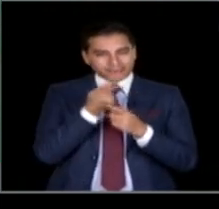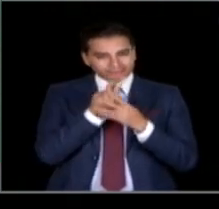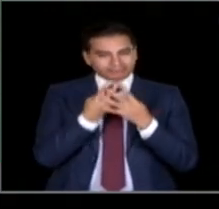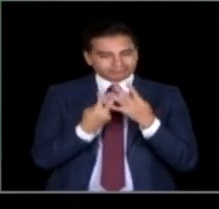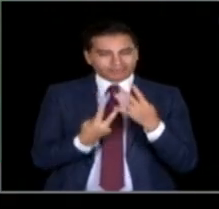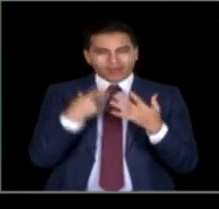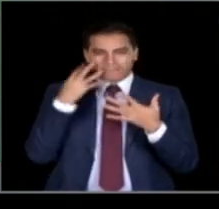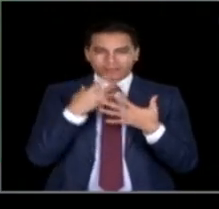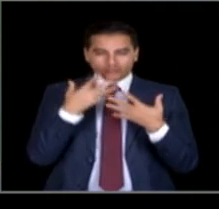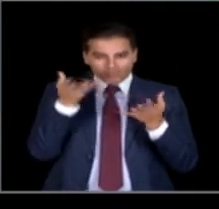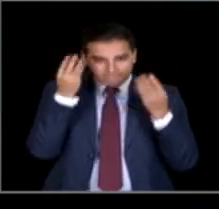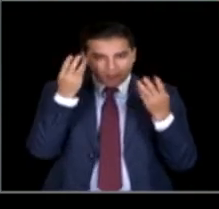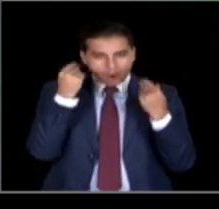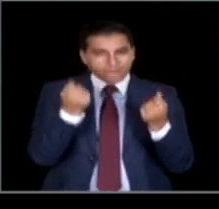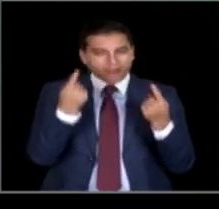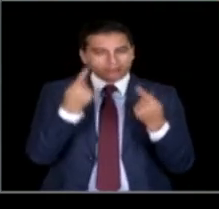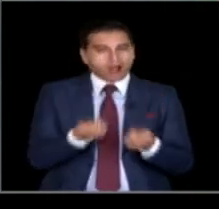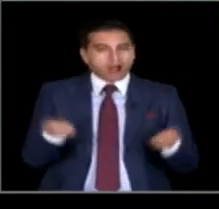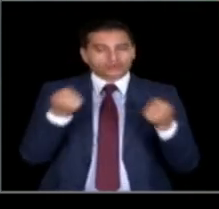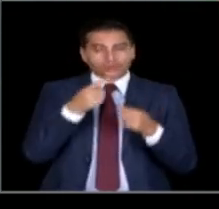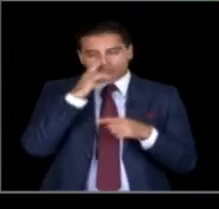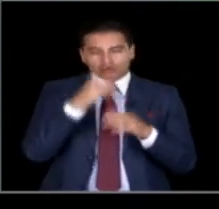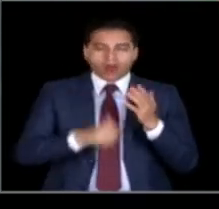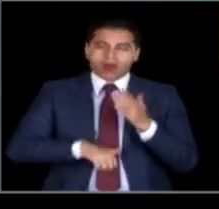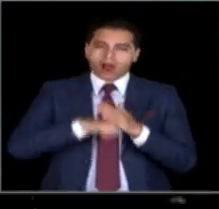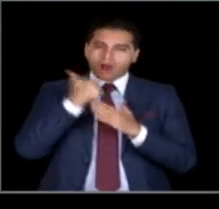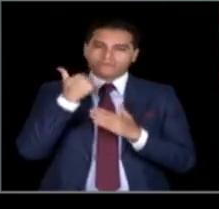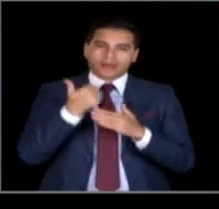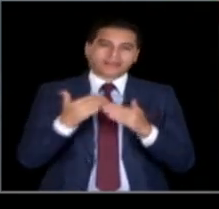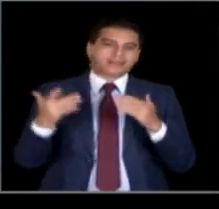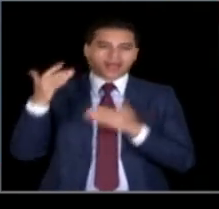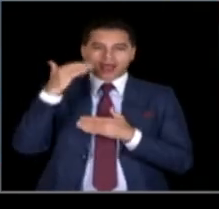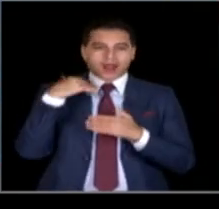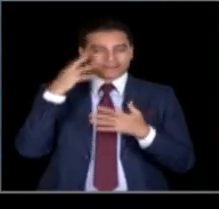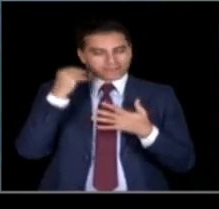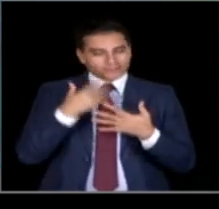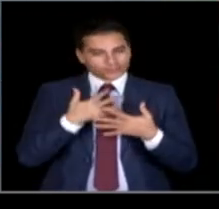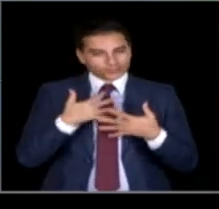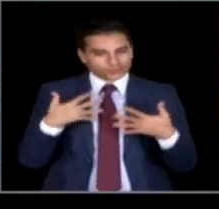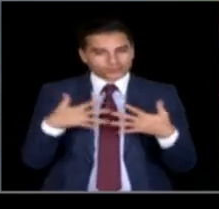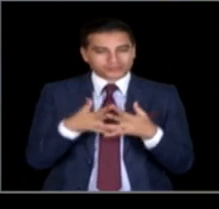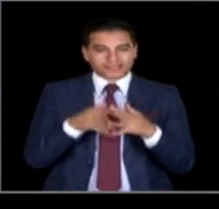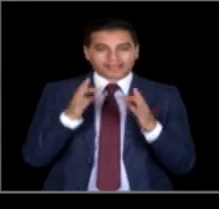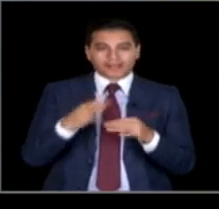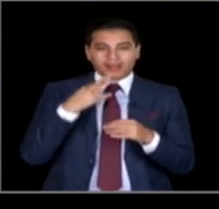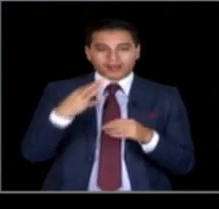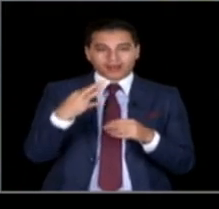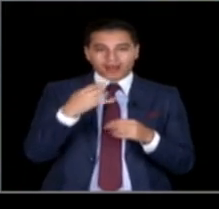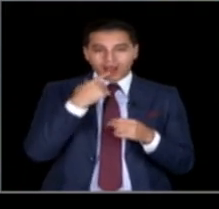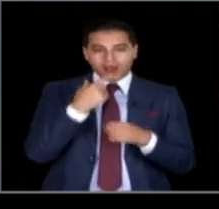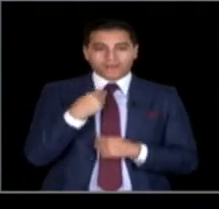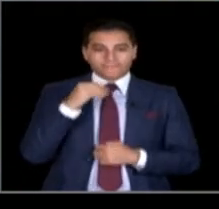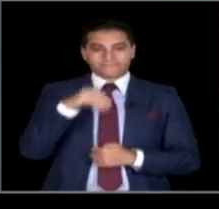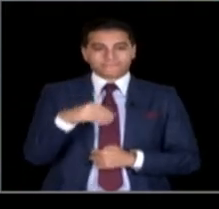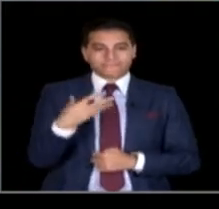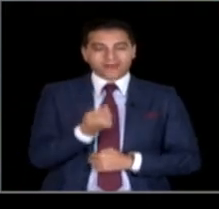إحنا نزود معلوماتنا فيها، وبإذن الله أوصل النهائي أنا وزملائي. كنت سعيدة جداً لما قالوا لي إن إحنا